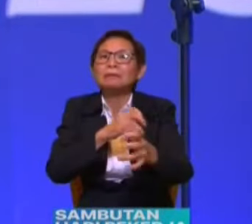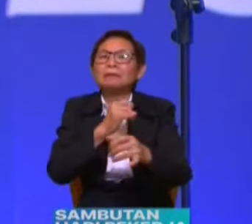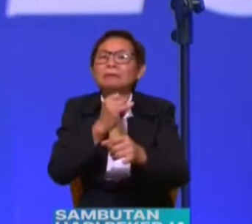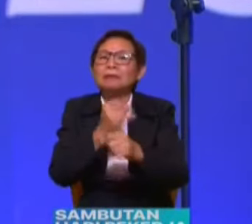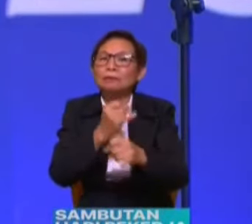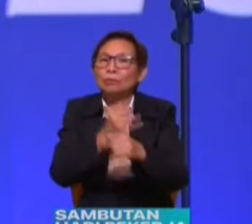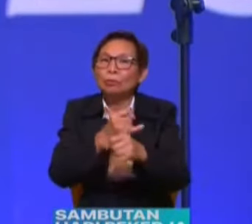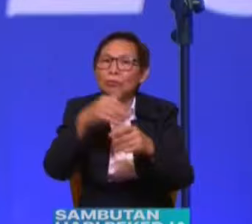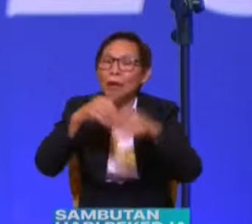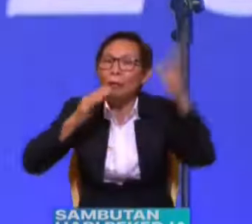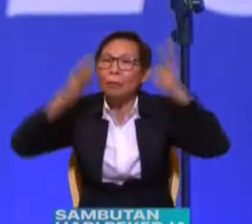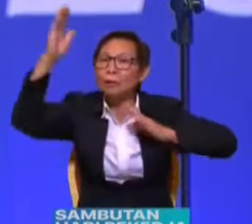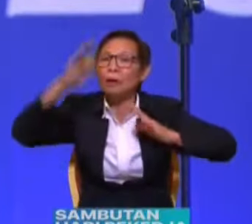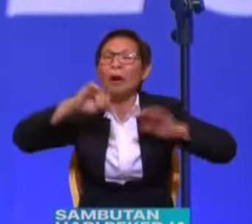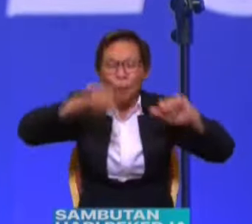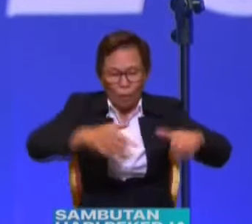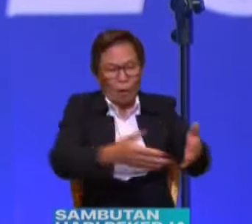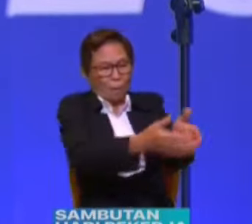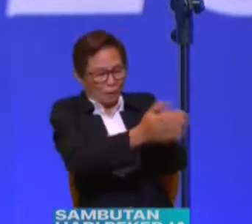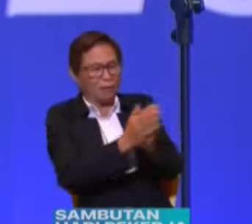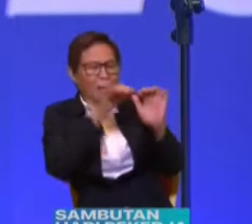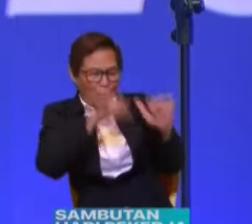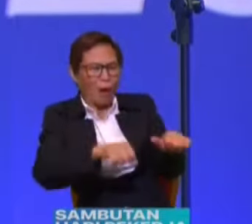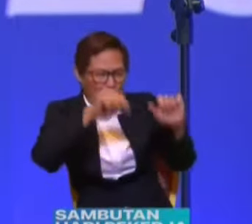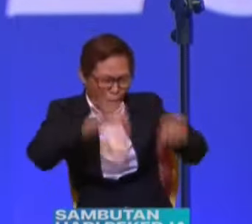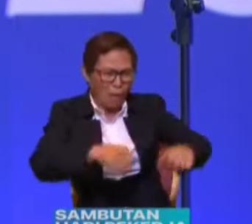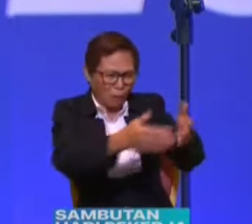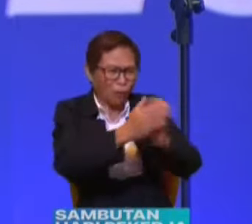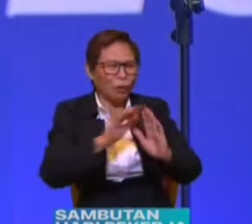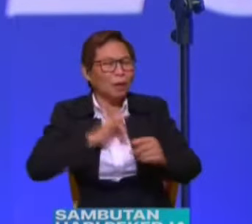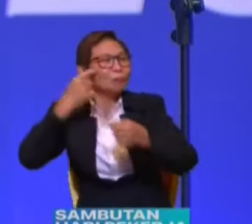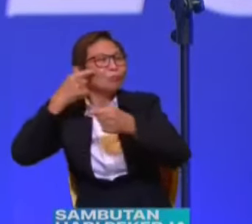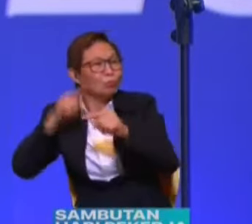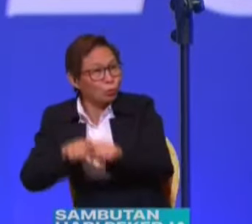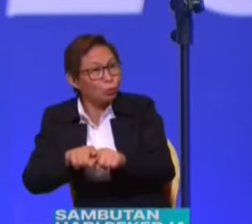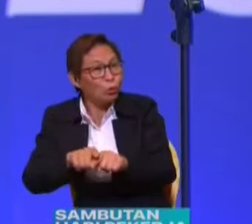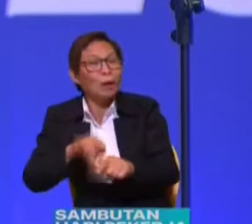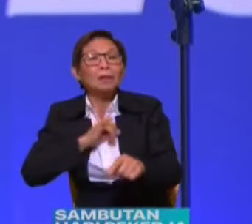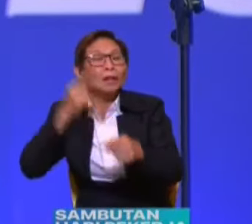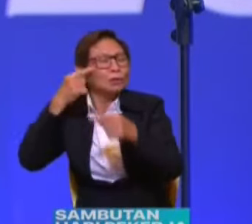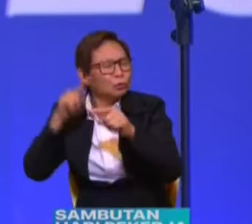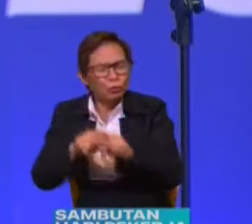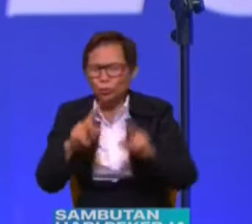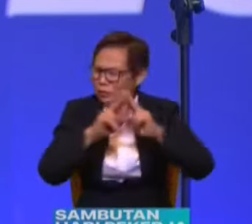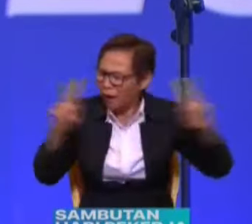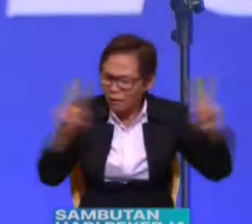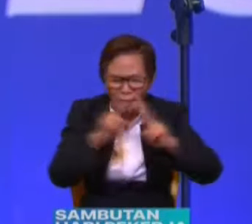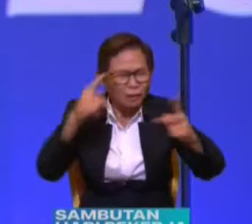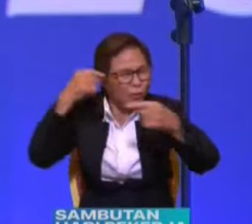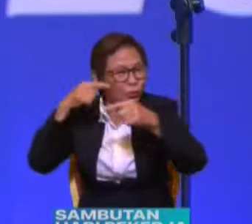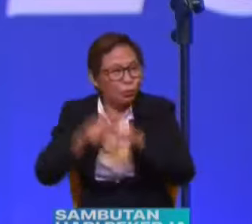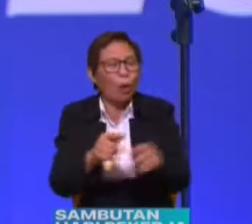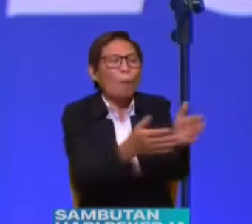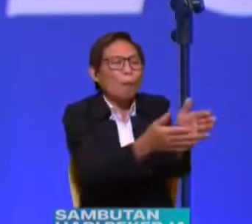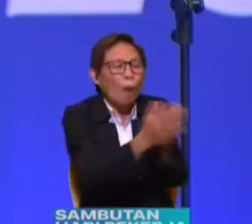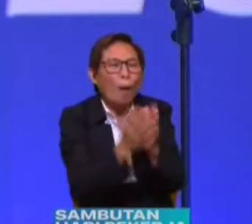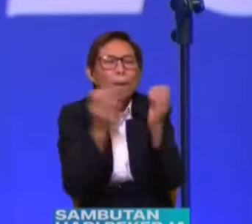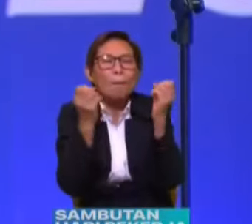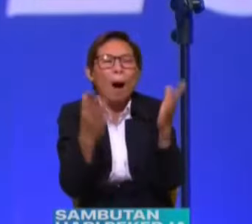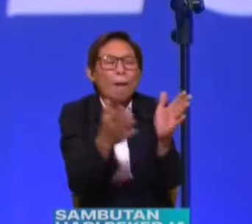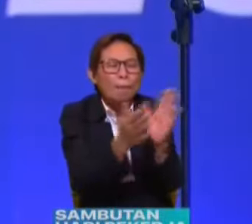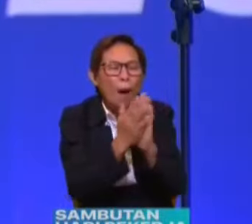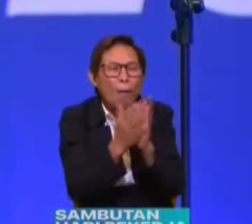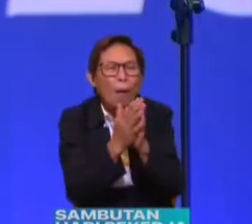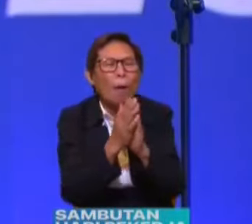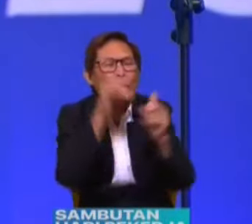negara. Dia boleh tuntut. Dan memang saya setuju. Saya setuju sangat dengan tuntutan, kebanyakan tuntutan